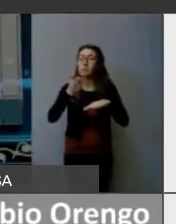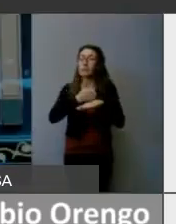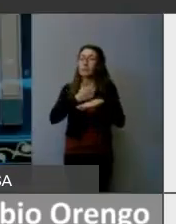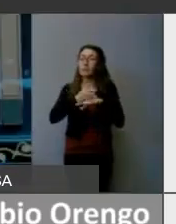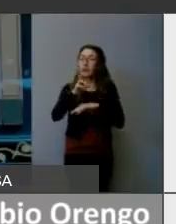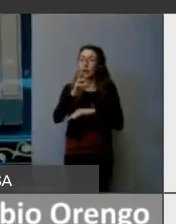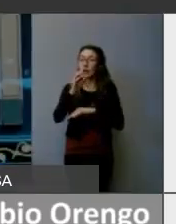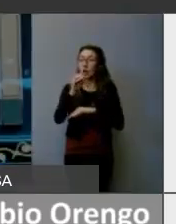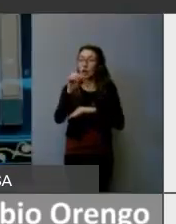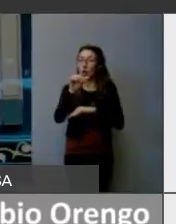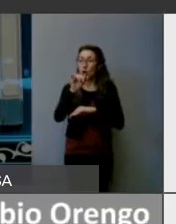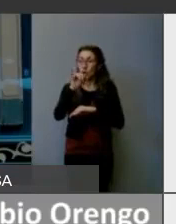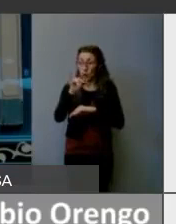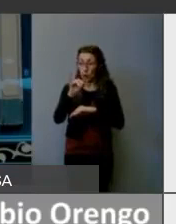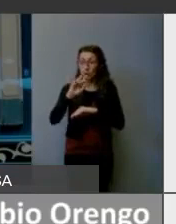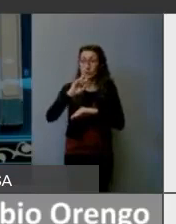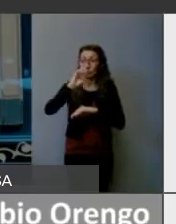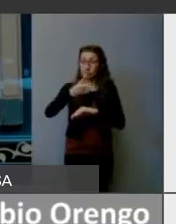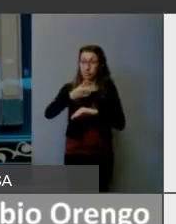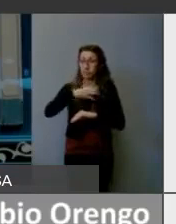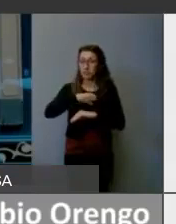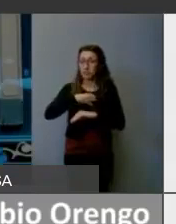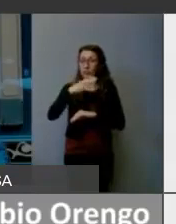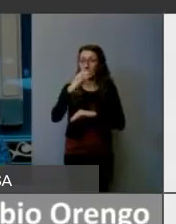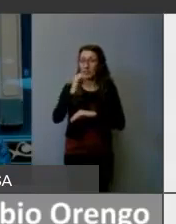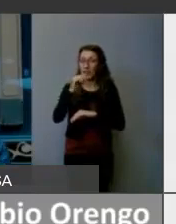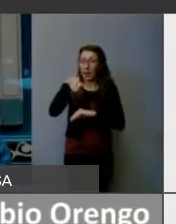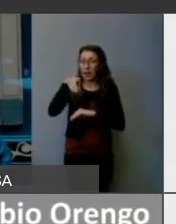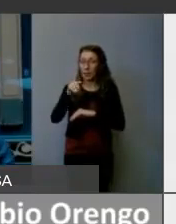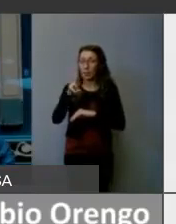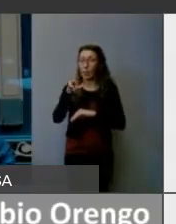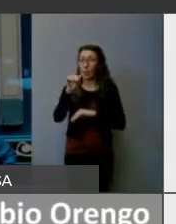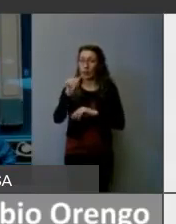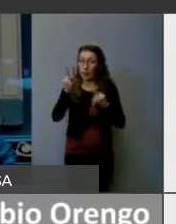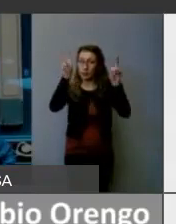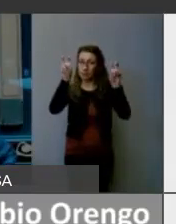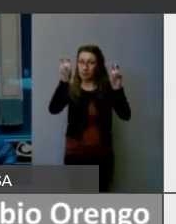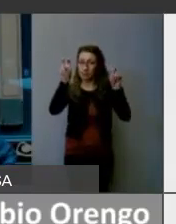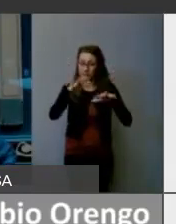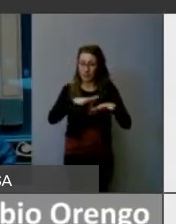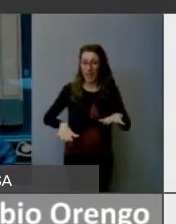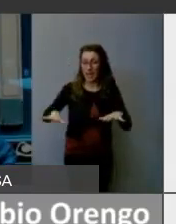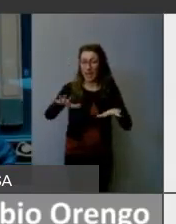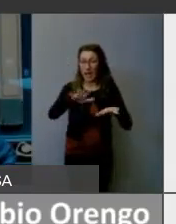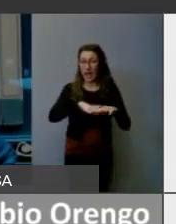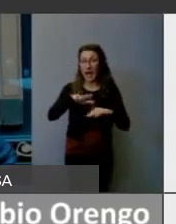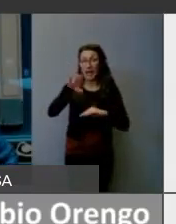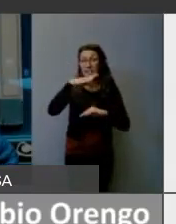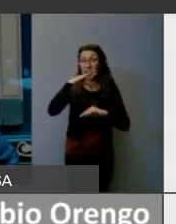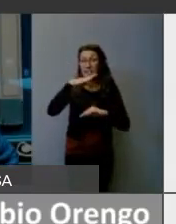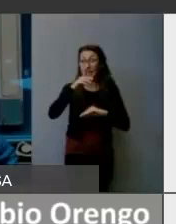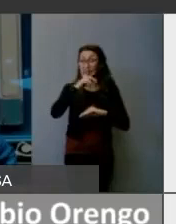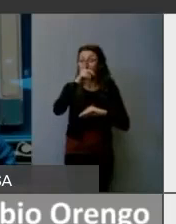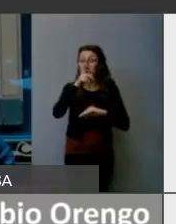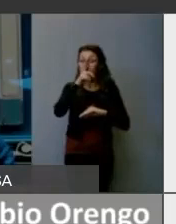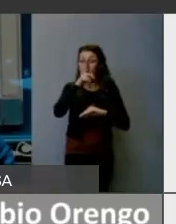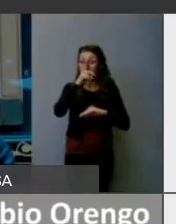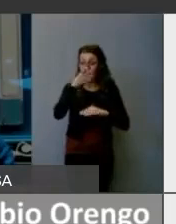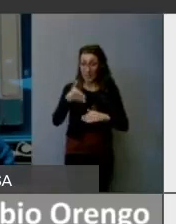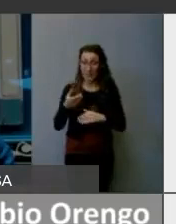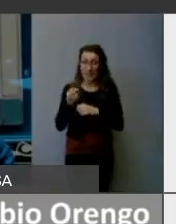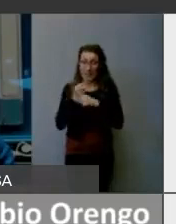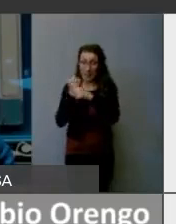consigliere Rossi, risponde sempre l'assessore Campora, è relativa all'area Cani al belvedere di San Pier d'Arena. Prego, consigliere Rossi.